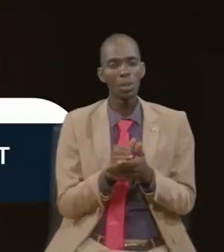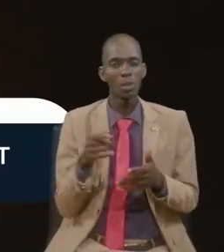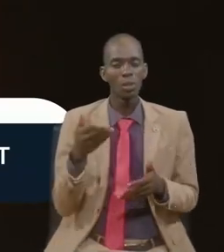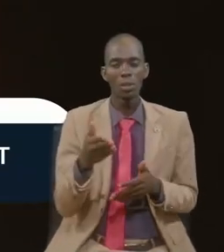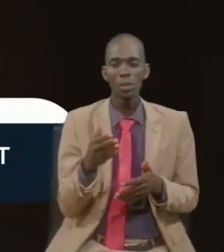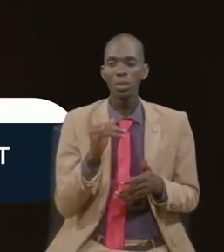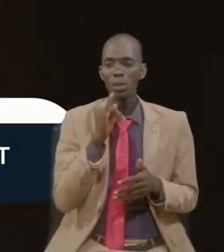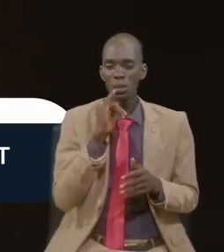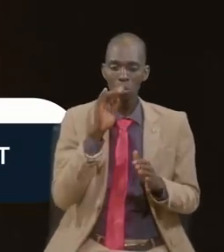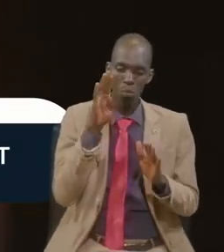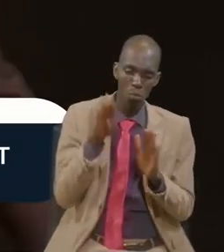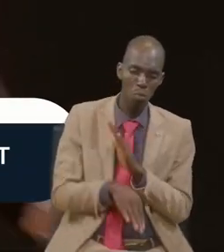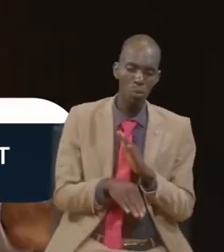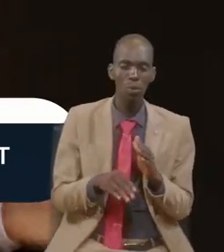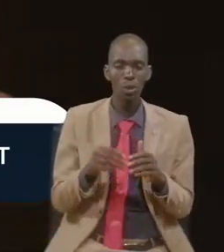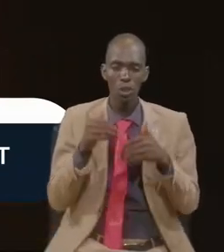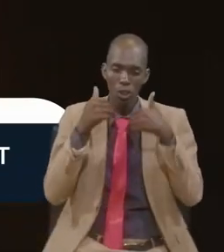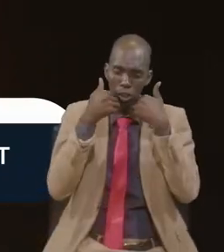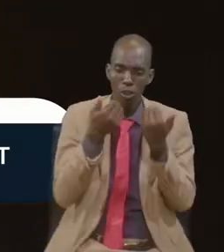embrasser